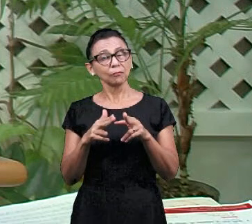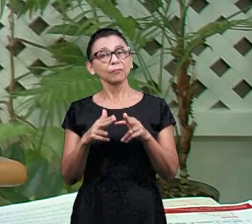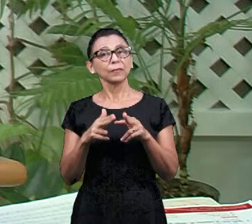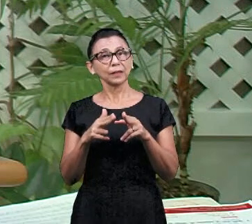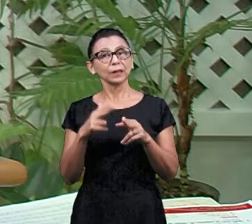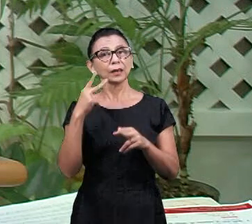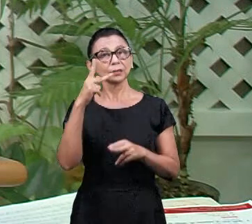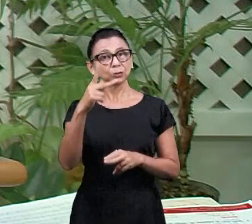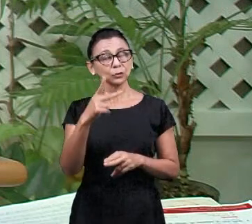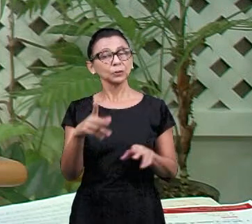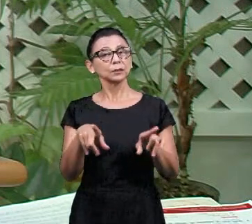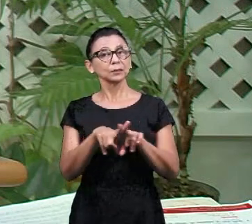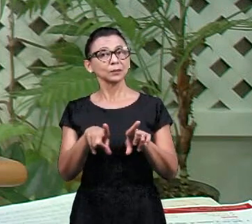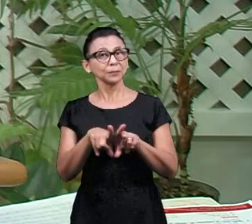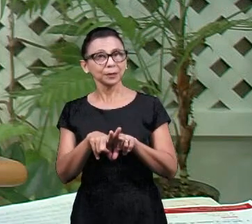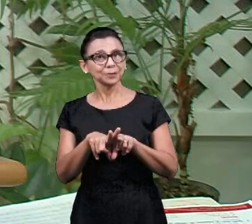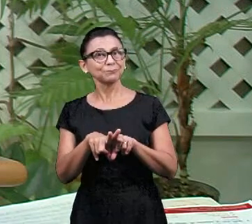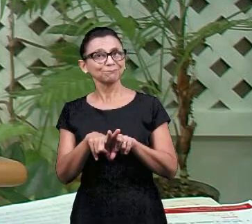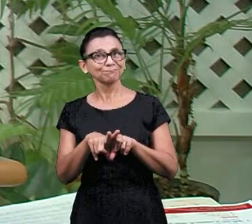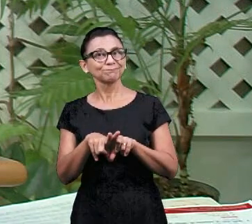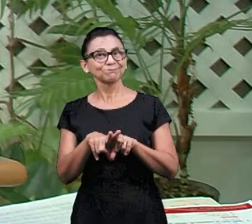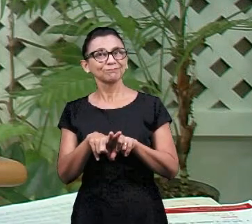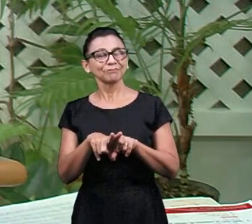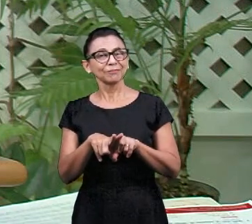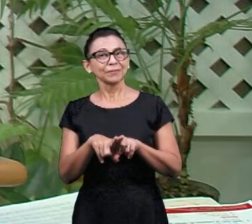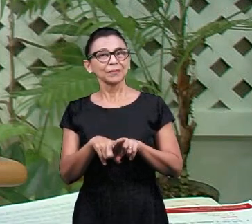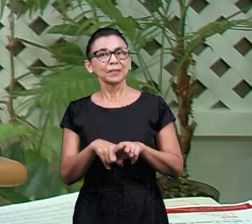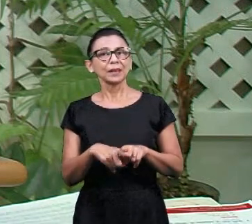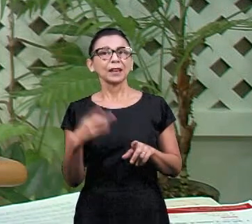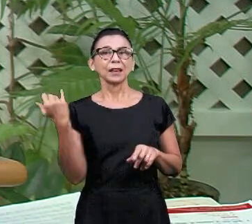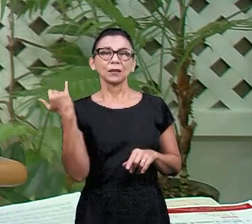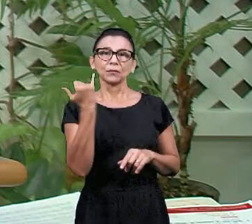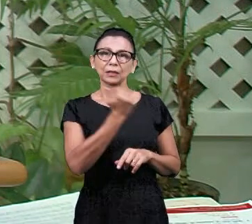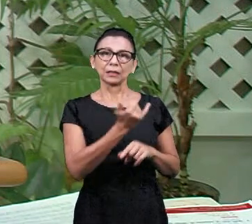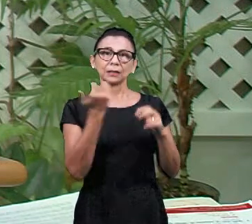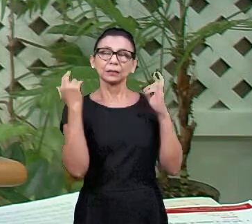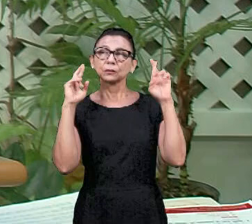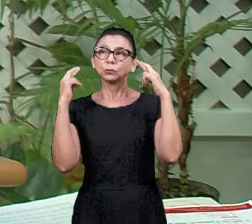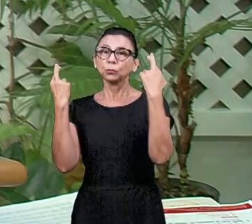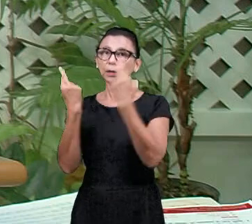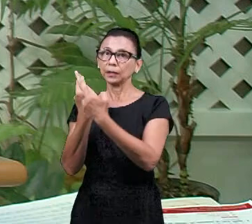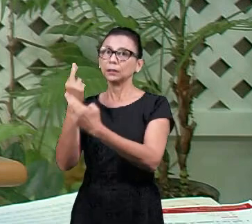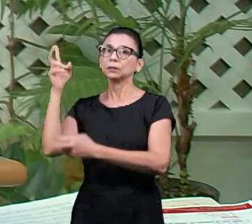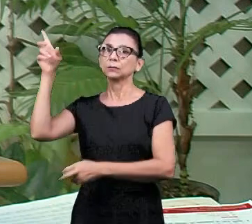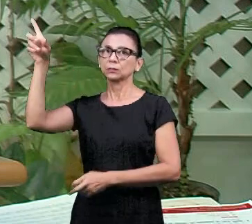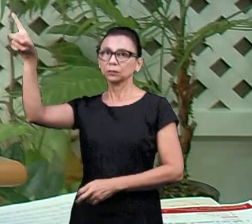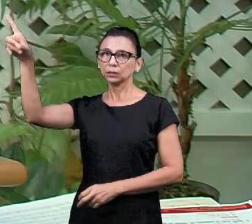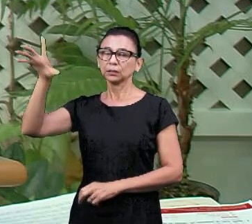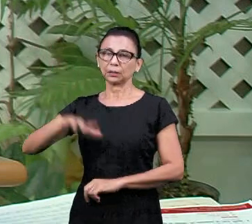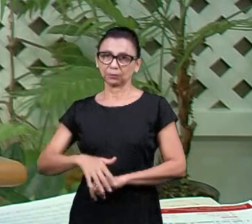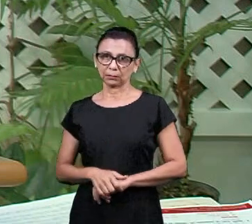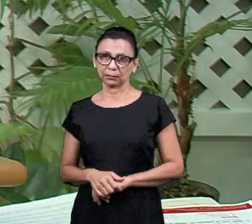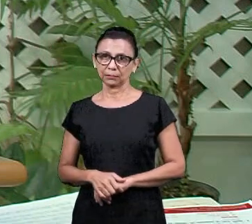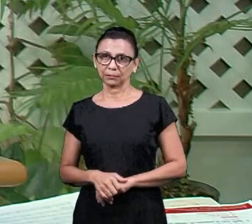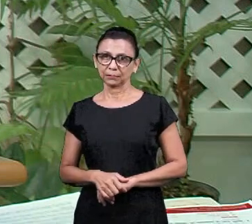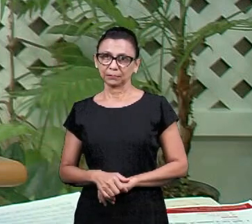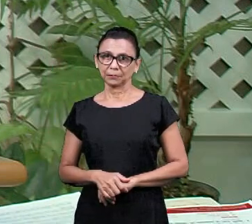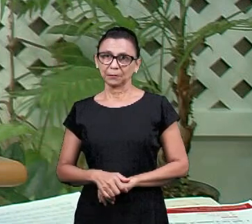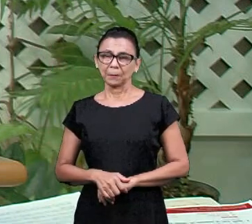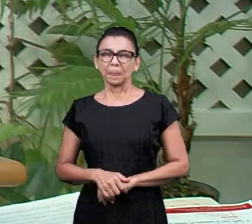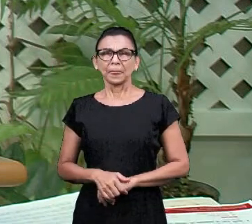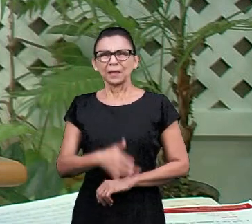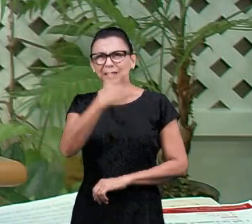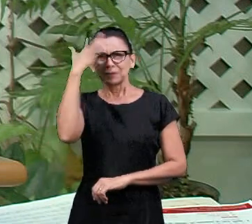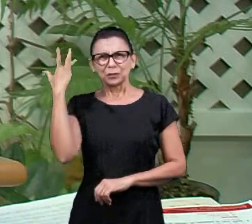le salut n'a pas de valeur pour vous, c'est une autre chose. Mais ceux qui ont le salut, qui ont la vie éternelle, ils savent qu'ils